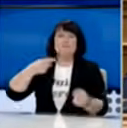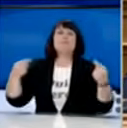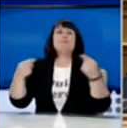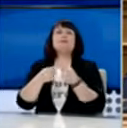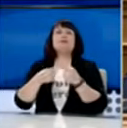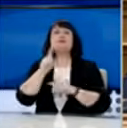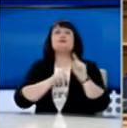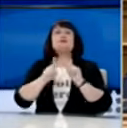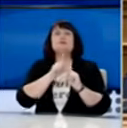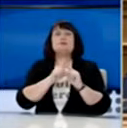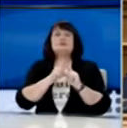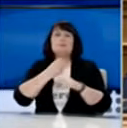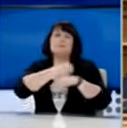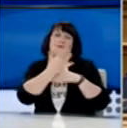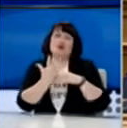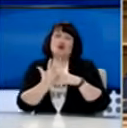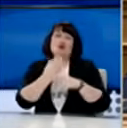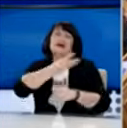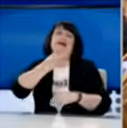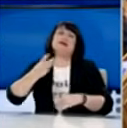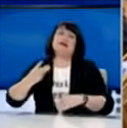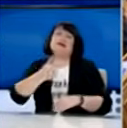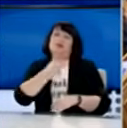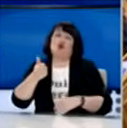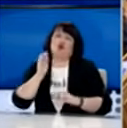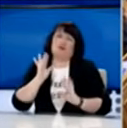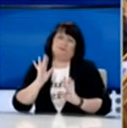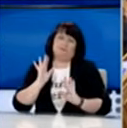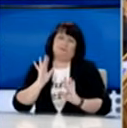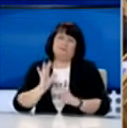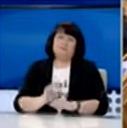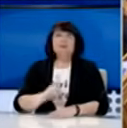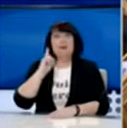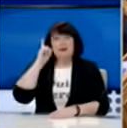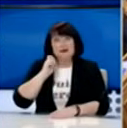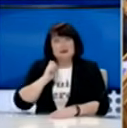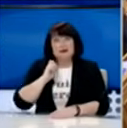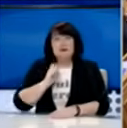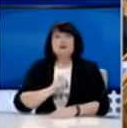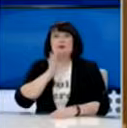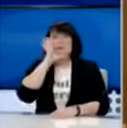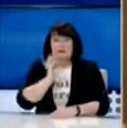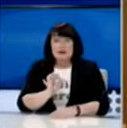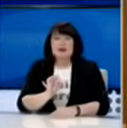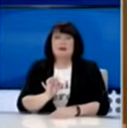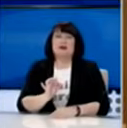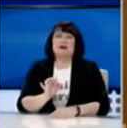σας το ΠΑΣΟΚ και το ΣΥΡΙΖΑ, αλλά να ξέρετε ότι